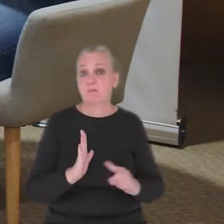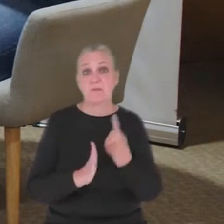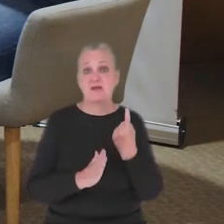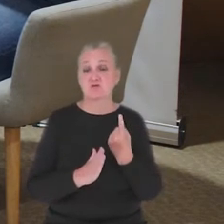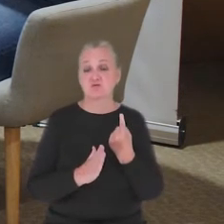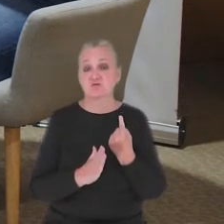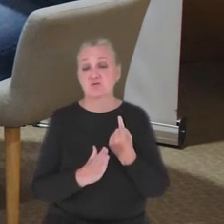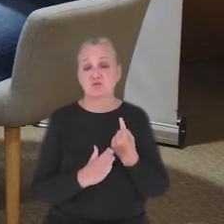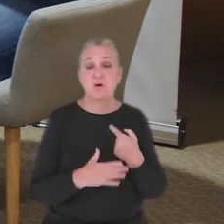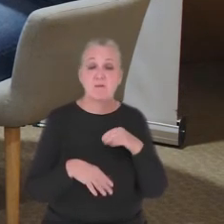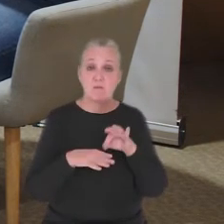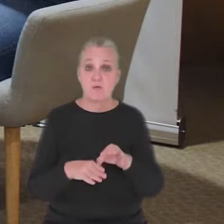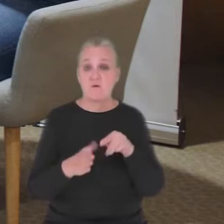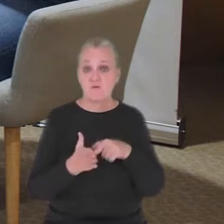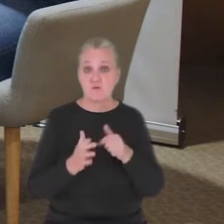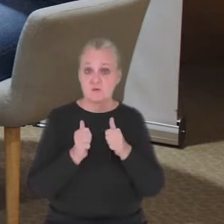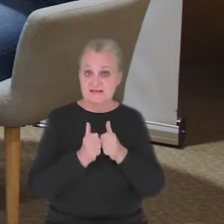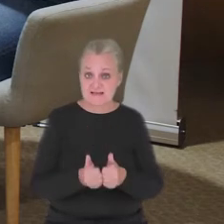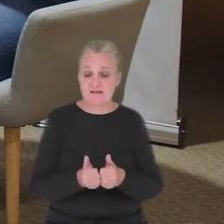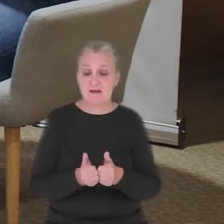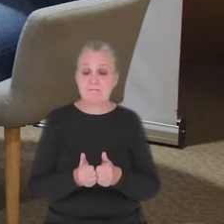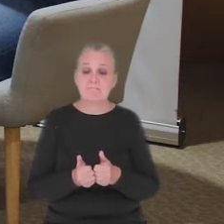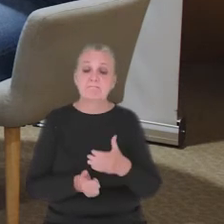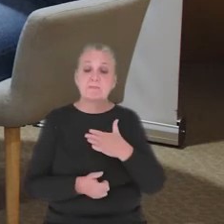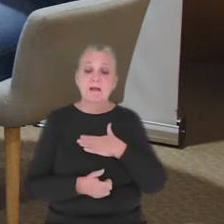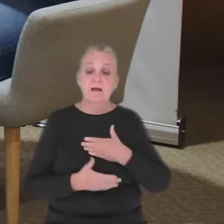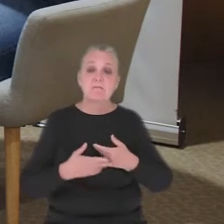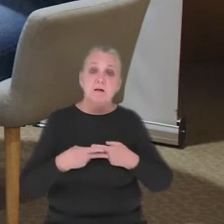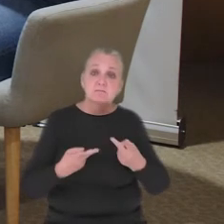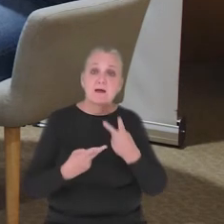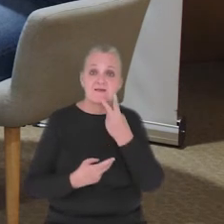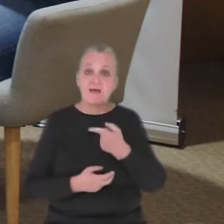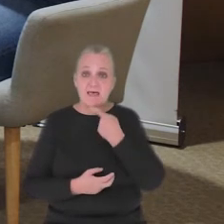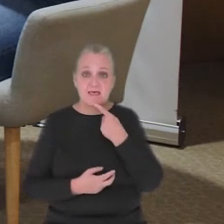pierwszy raz jakby prowadzę takie przedsięwzięcie, gdzie mamy publikację dwujęzyczną.